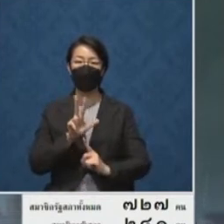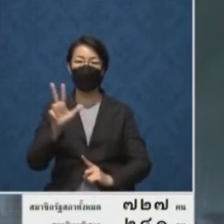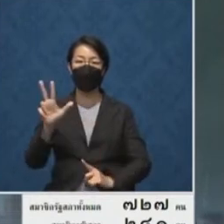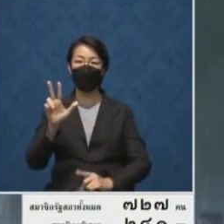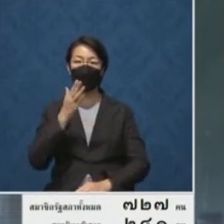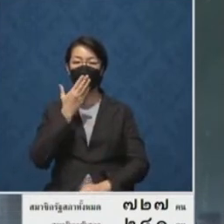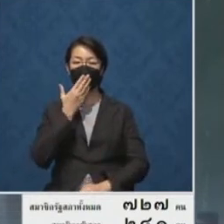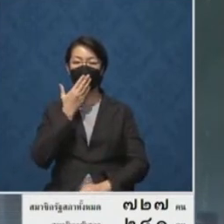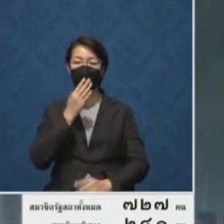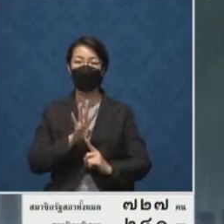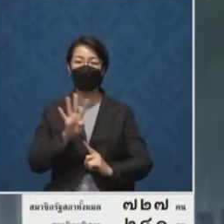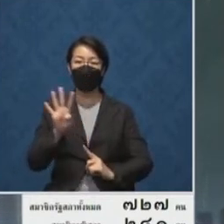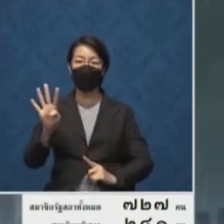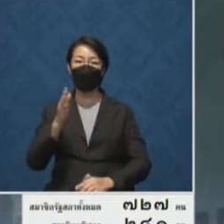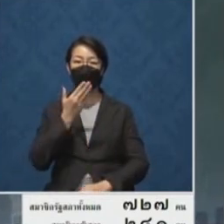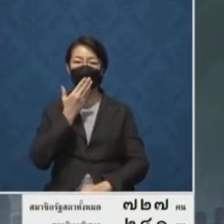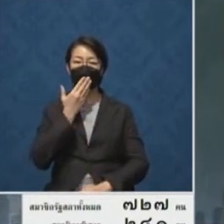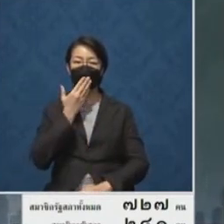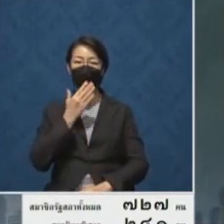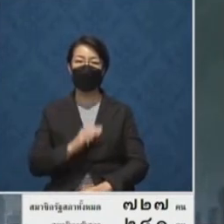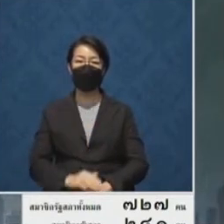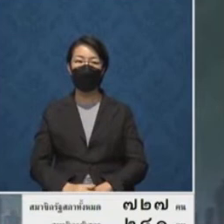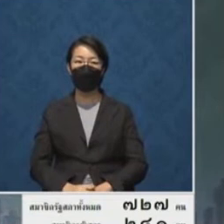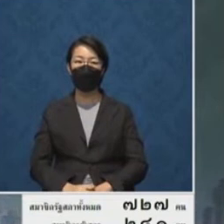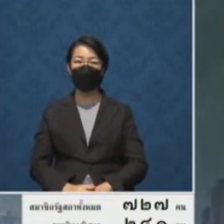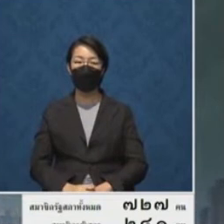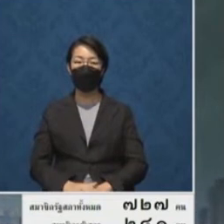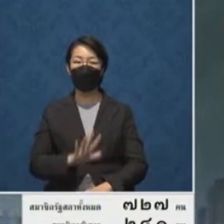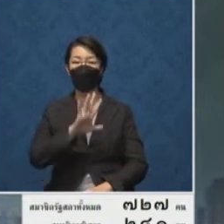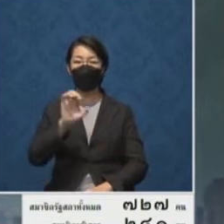สียง3งดออกเสียง4งดออกเสียงครับ